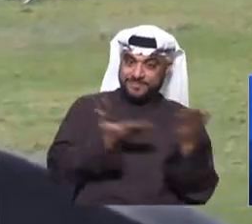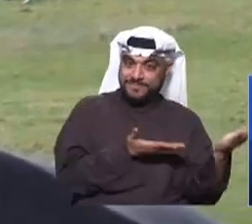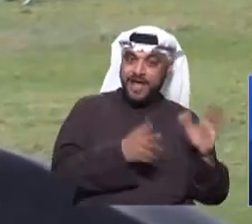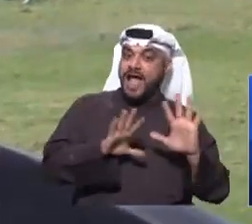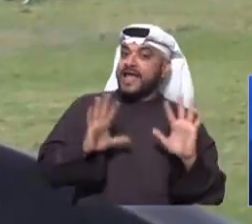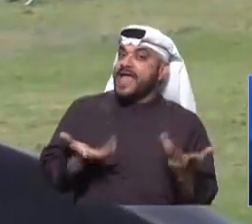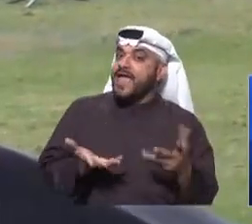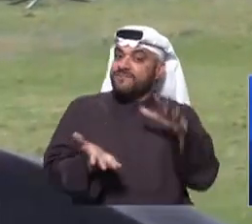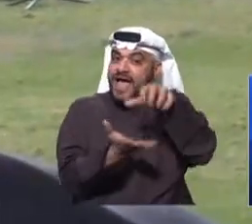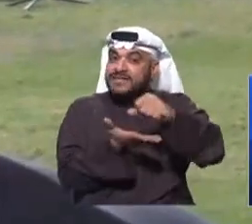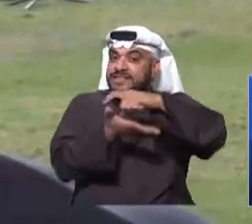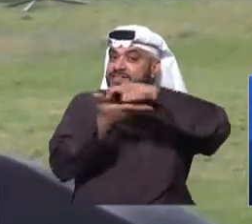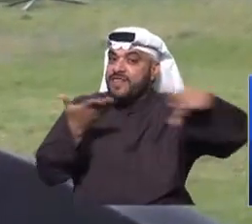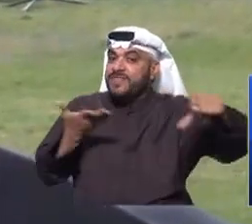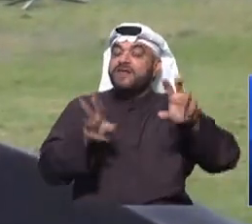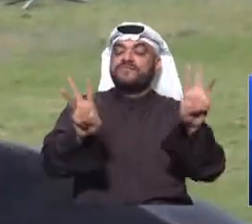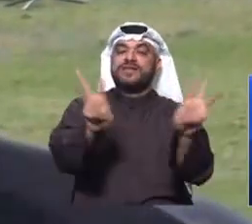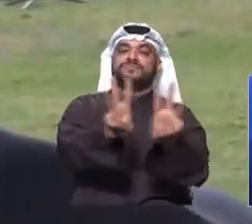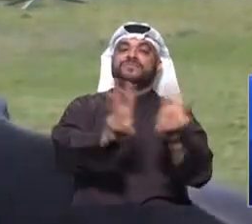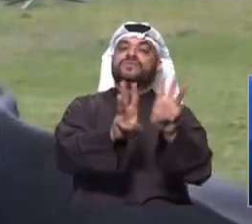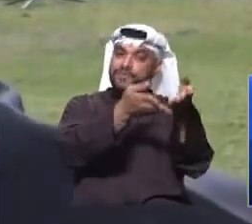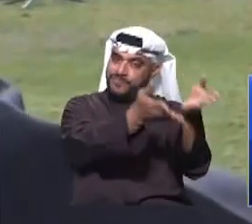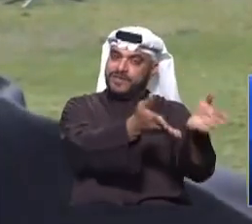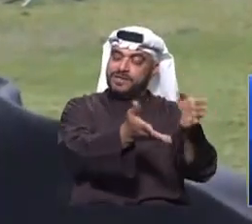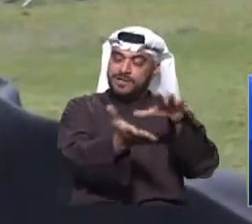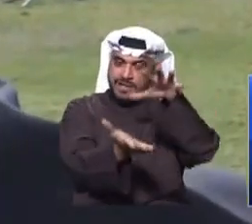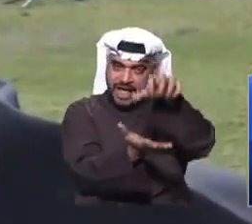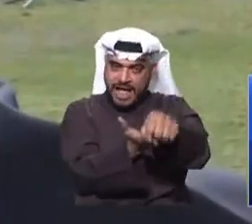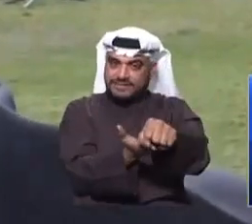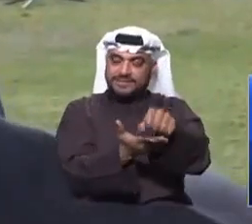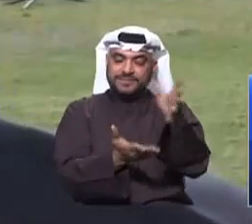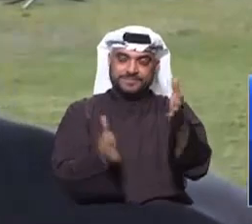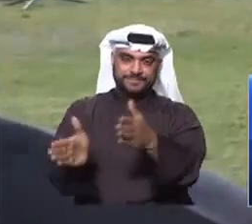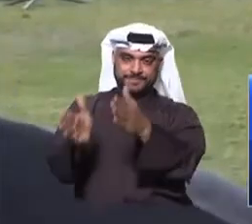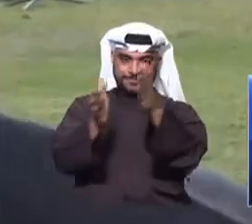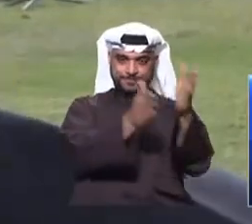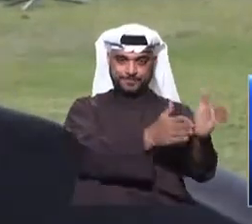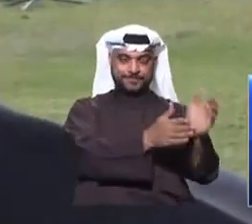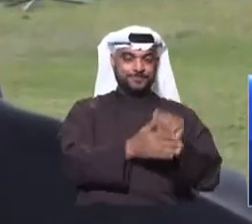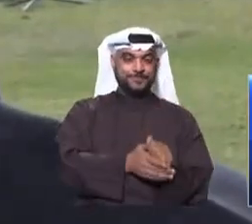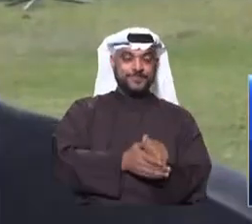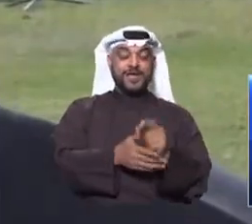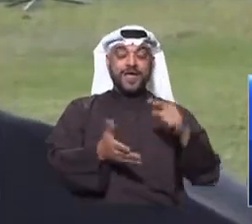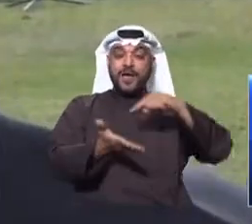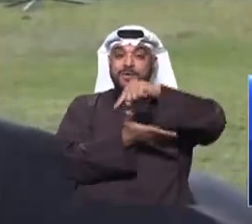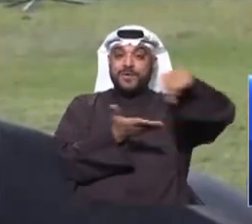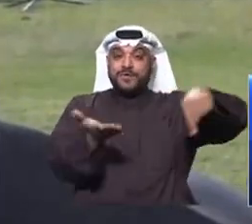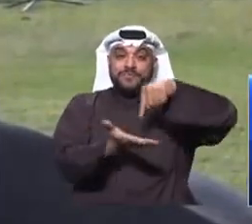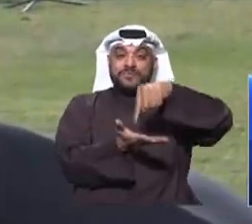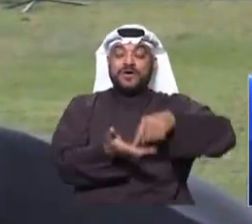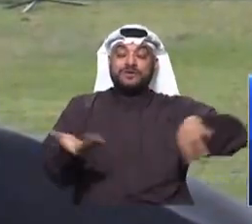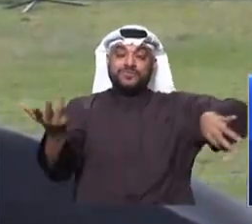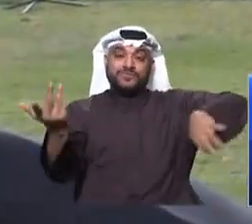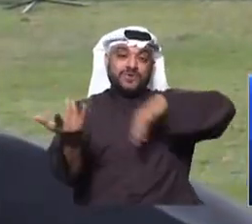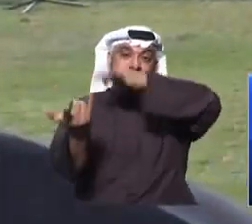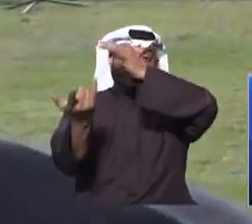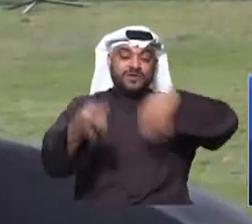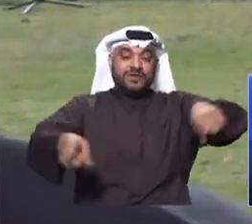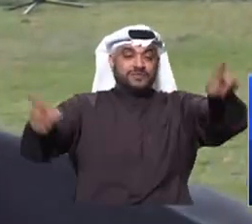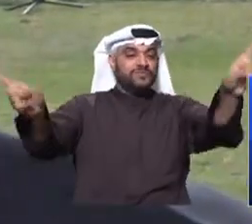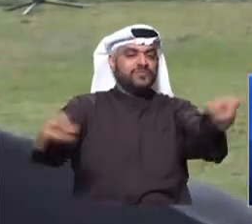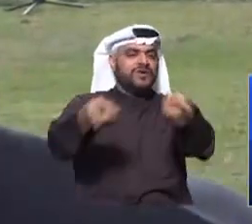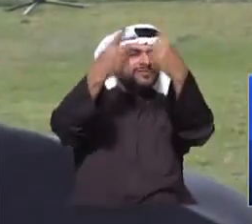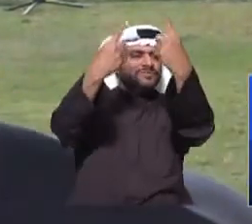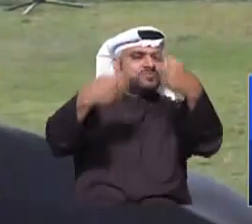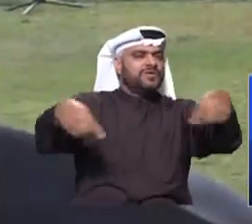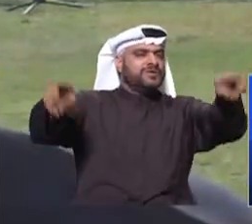لمركز جابر الأحمد الثقافي. بعد هذه الفعاليات ننطلق لمركز جابر الأحمد الثقافي وفرقة الأوركسترا يوم 3 يوم 4 من